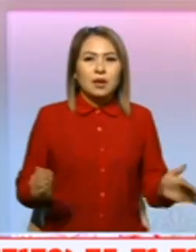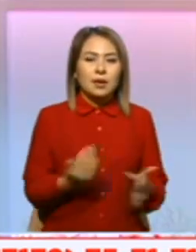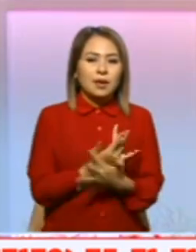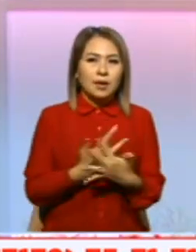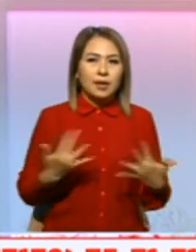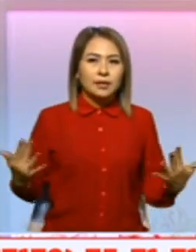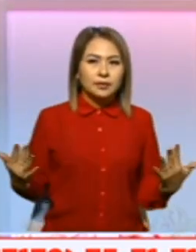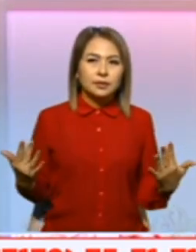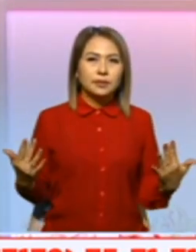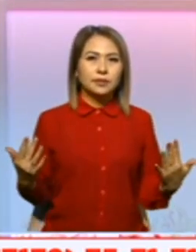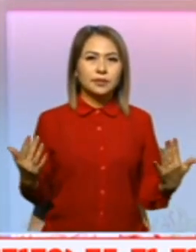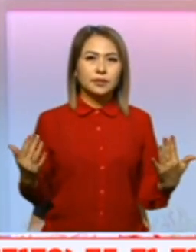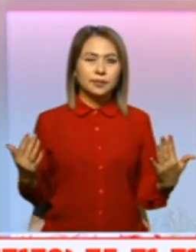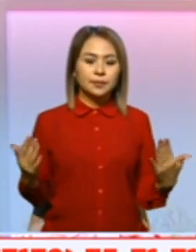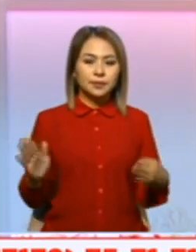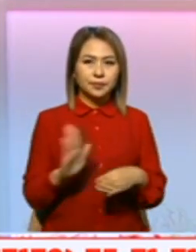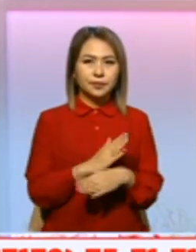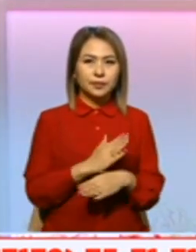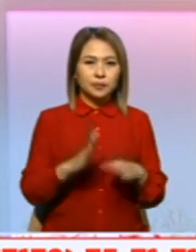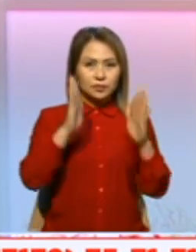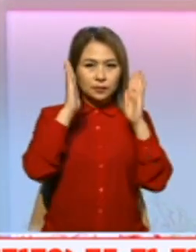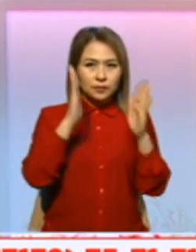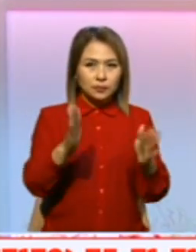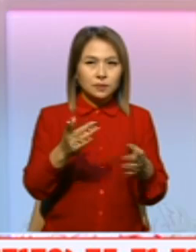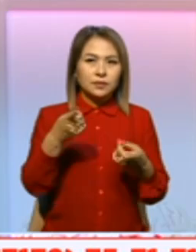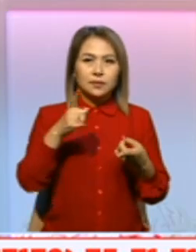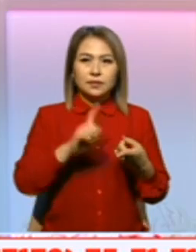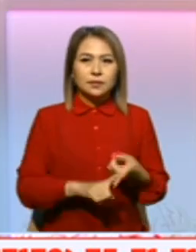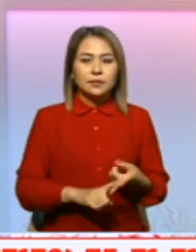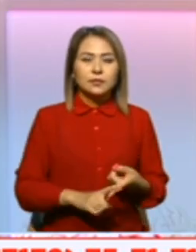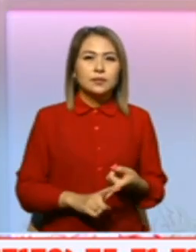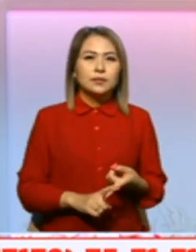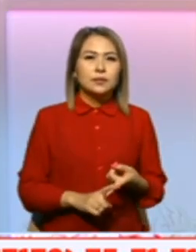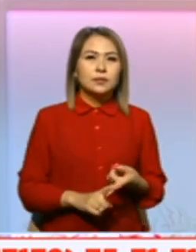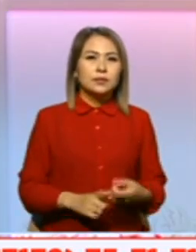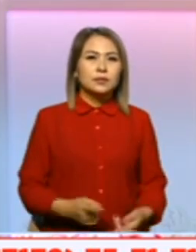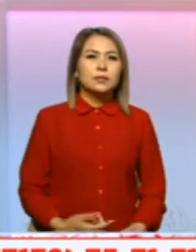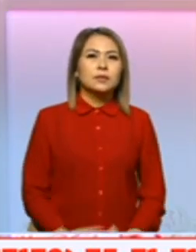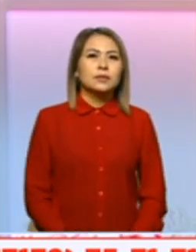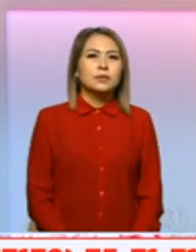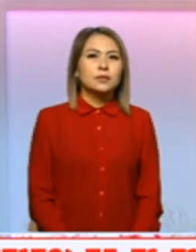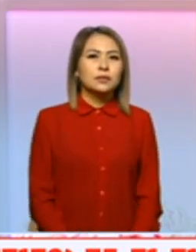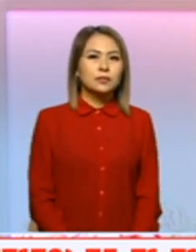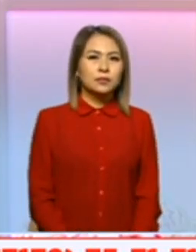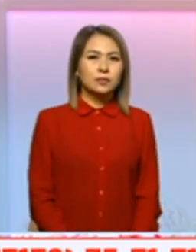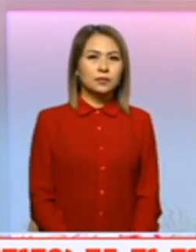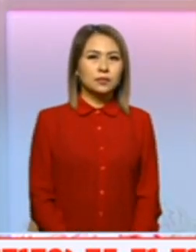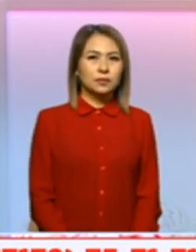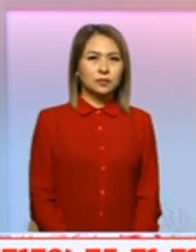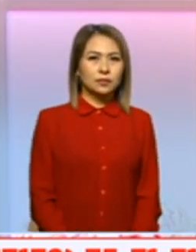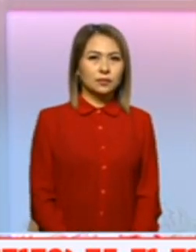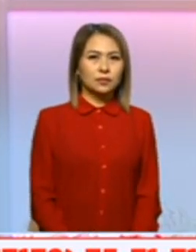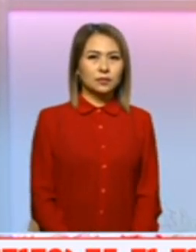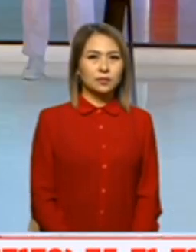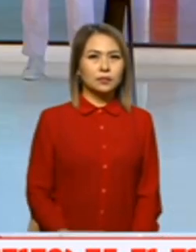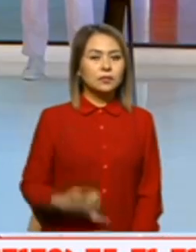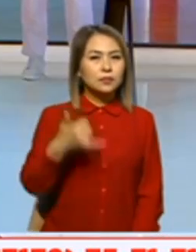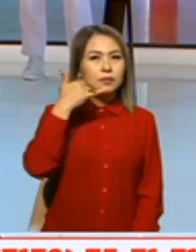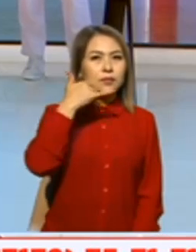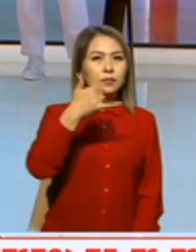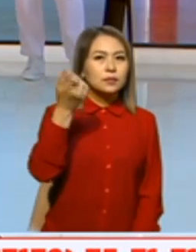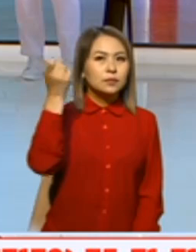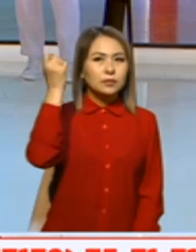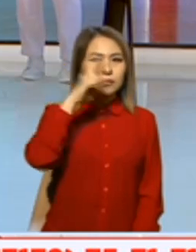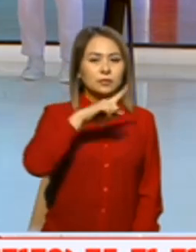өзінің сол жеке көзқараспен қараймыз. Гаухар Султанханқызы хабарласып тұр. Ұялы телефоннан көрерменіміз байланысқа